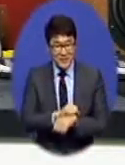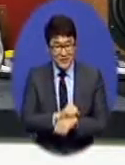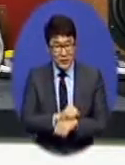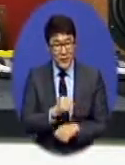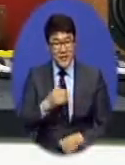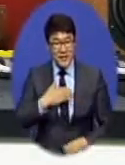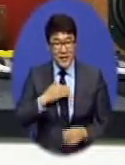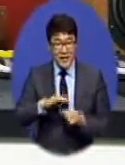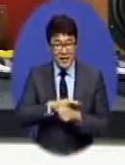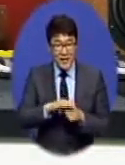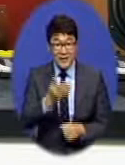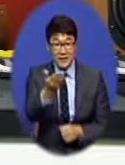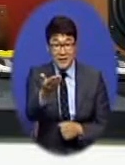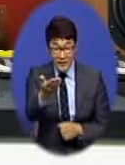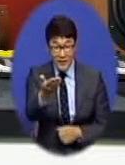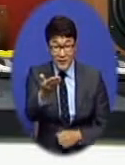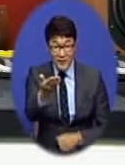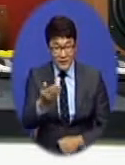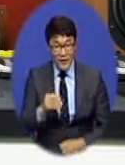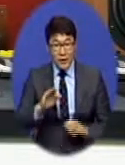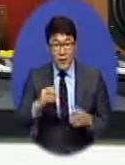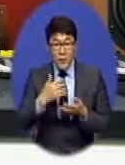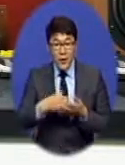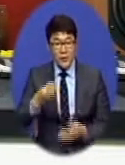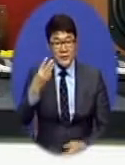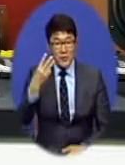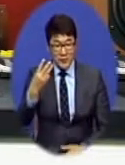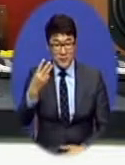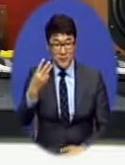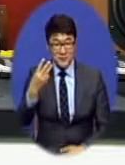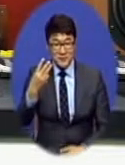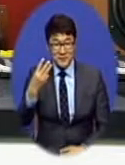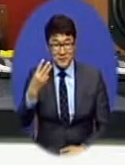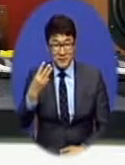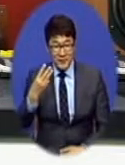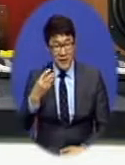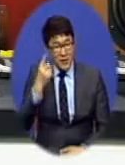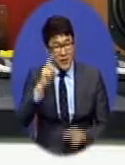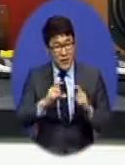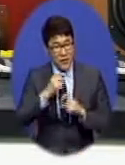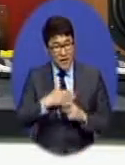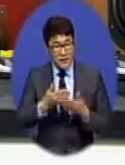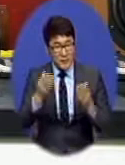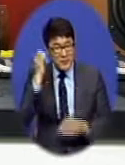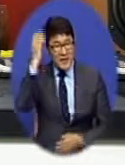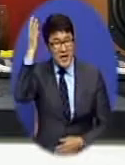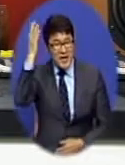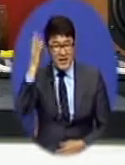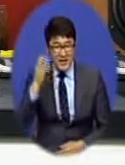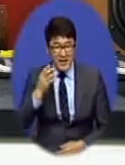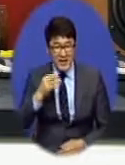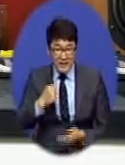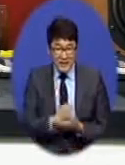고성숙님의 내 사랑 그대여. 네. 고성숙님의 참가 번호는 3번이었습니다. 저희가 먼저 한 번 더 안내를 해드렸었어야 되는데